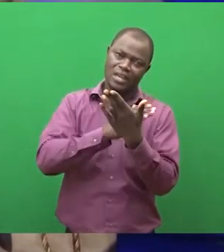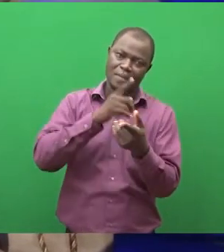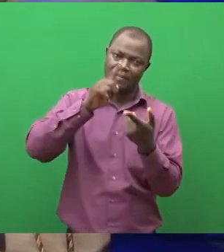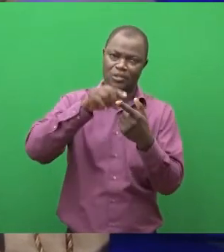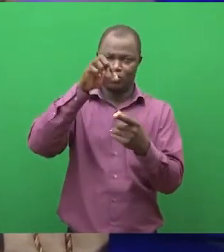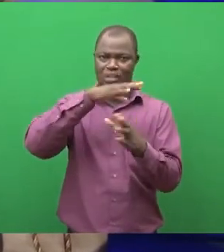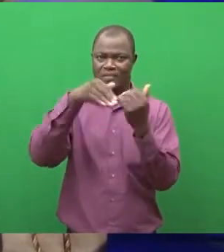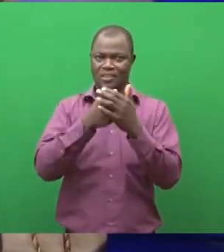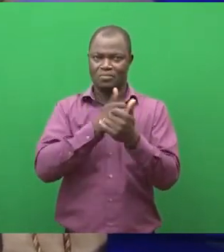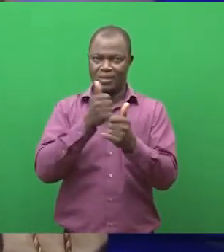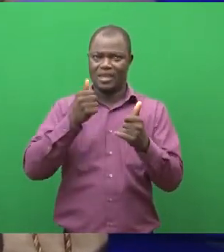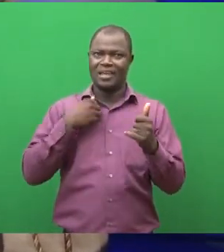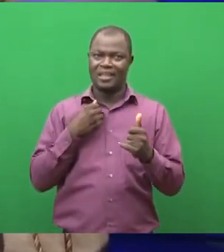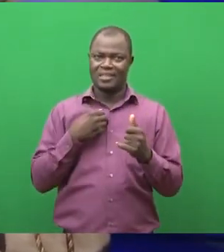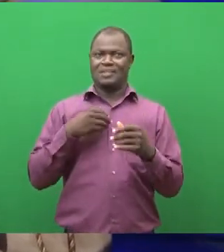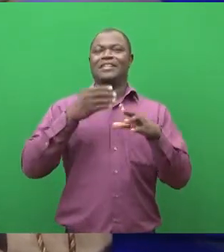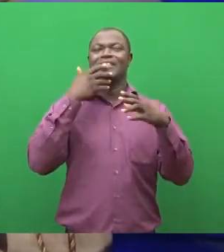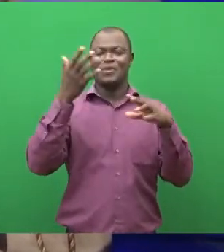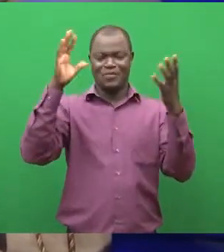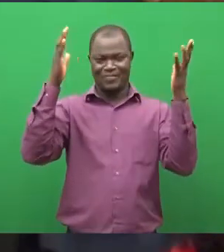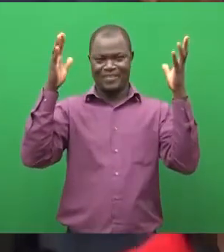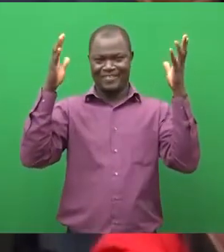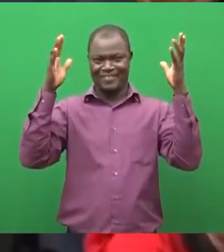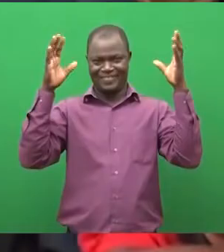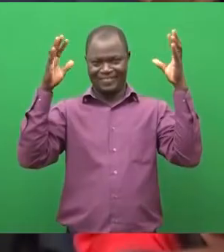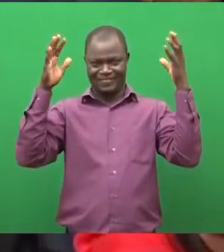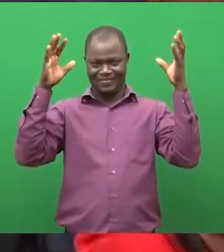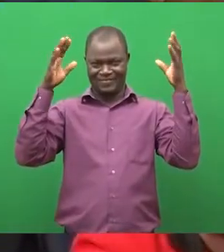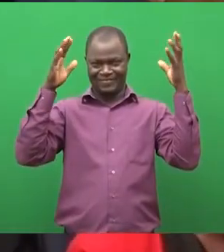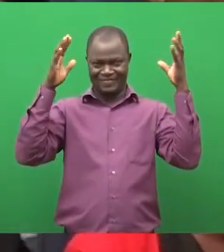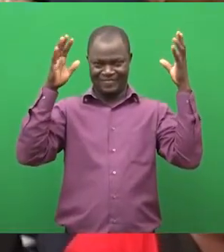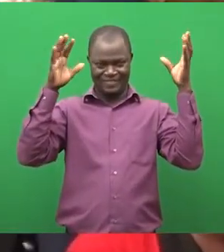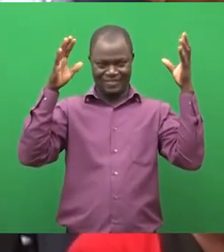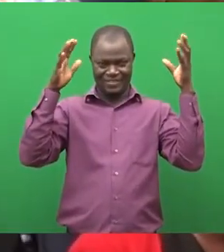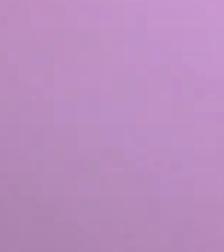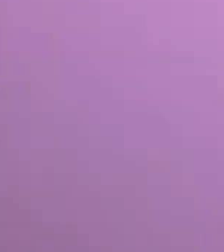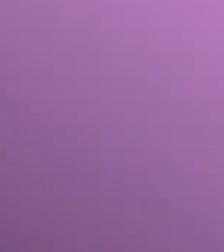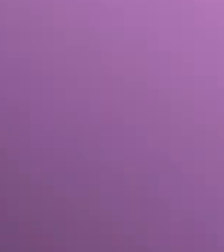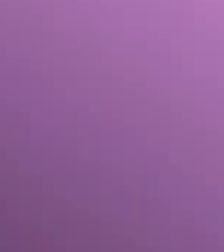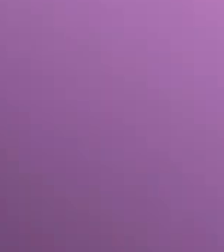nesarudzo yakanaka ngatisanganei zvakare shondo.